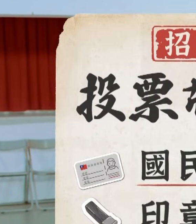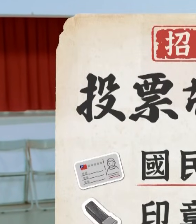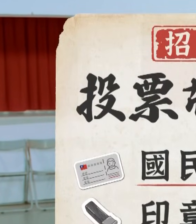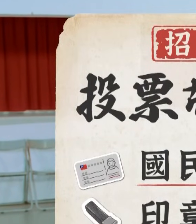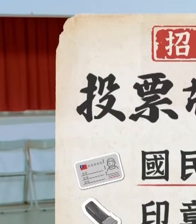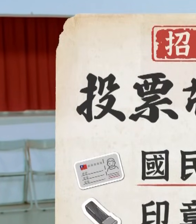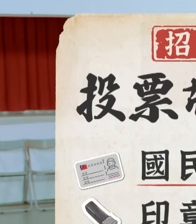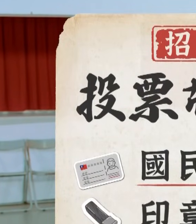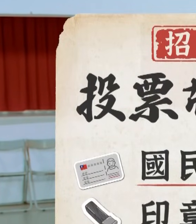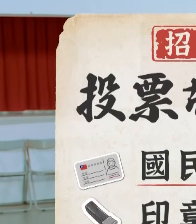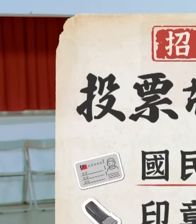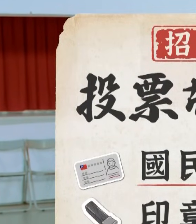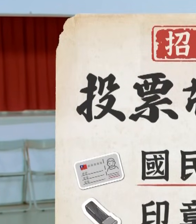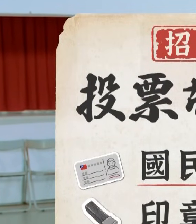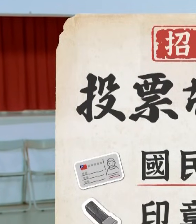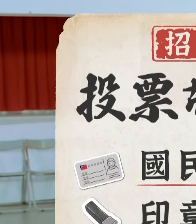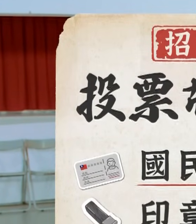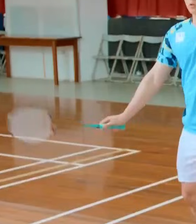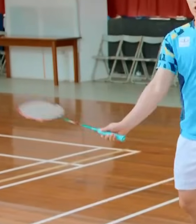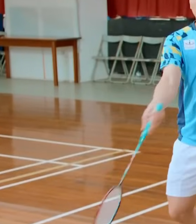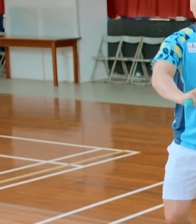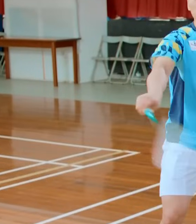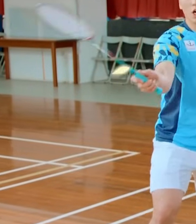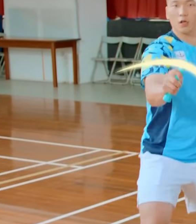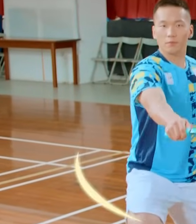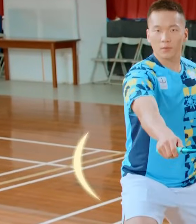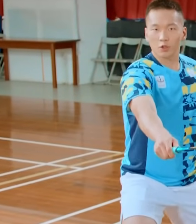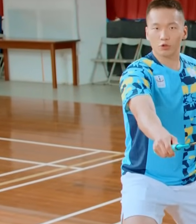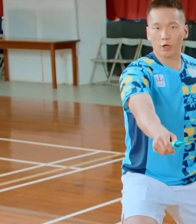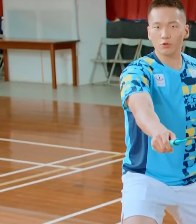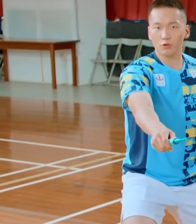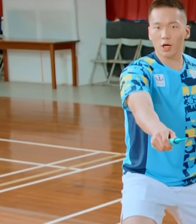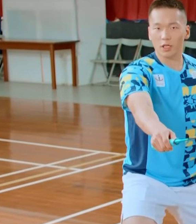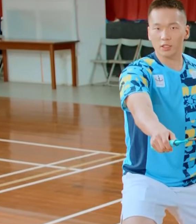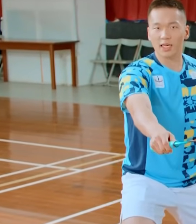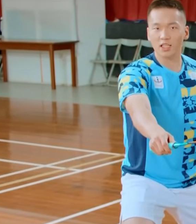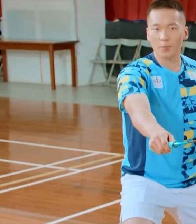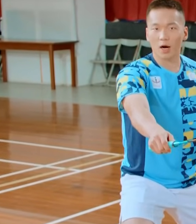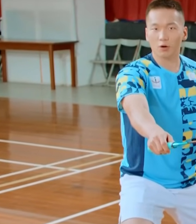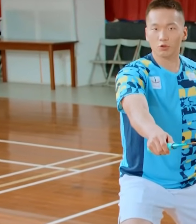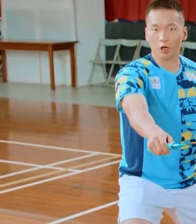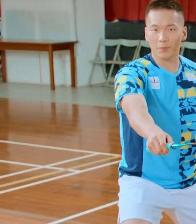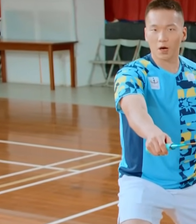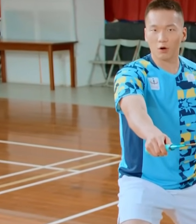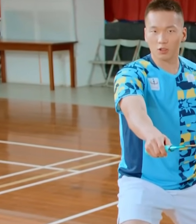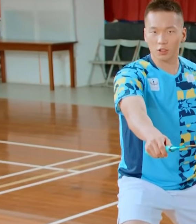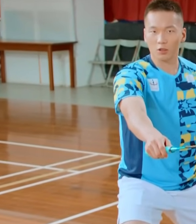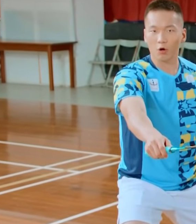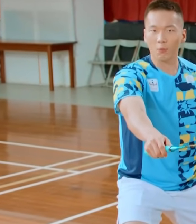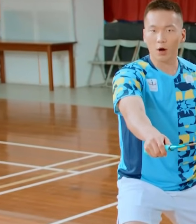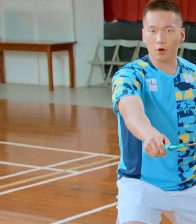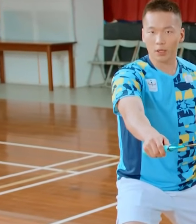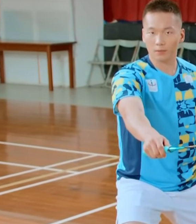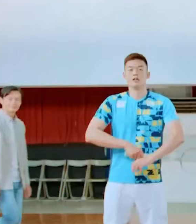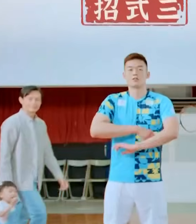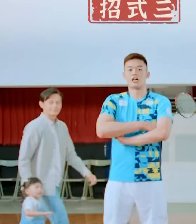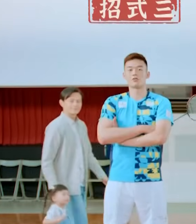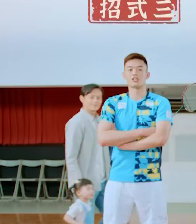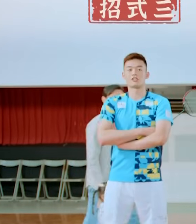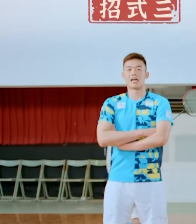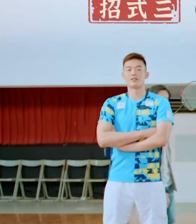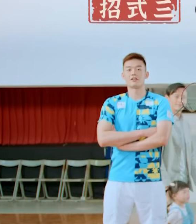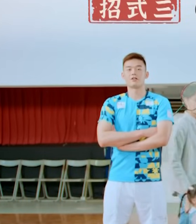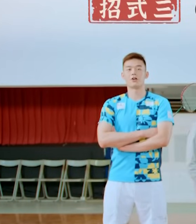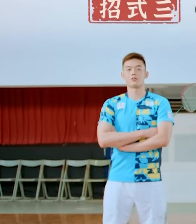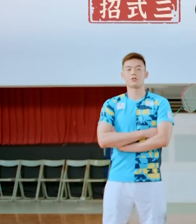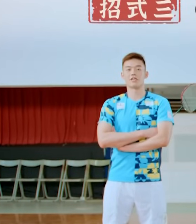身份证、印章，还有投票通知单。 招式二，选举要领3张票，圈票后记得投入票滚。 招